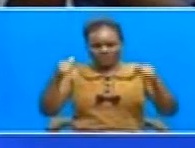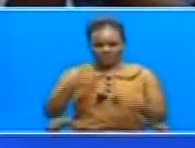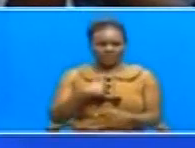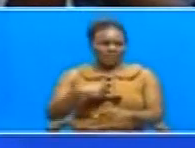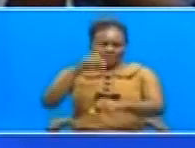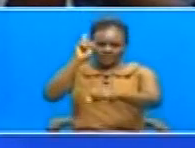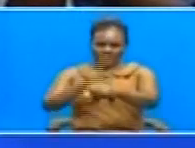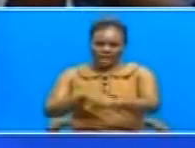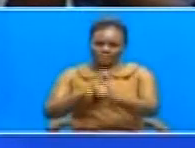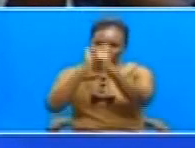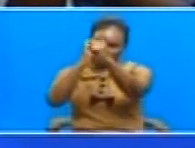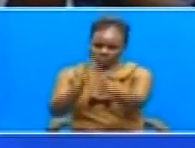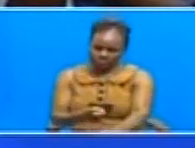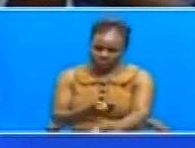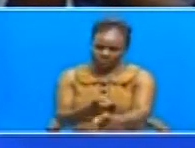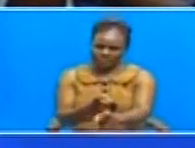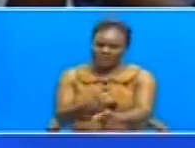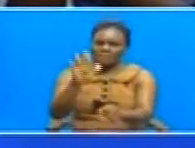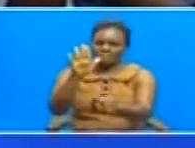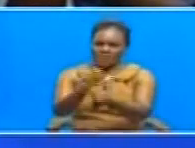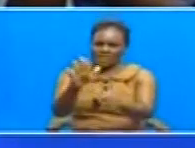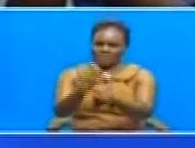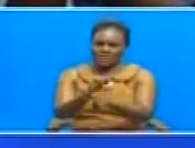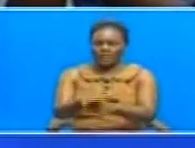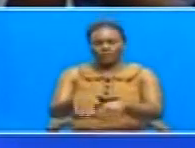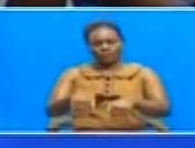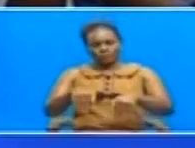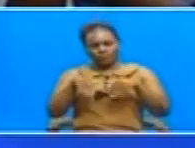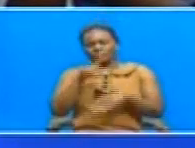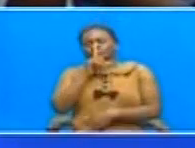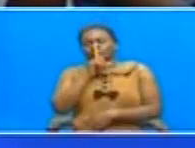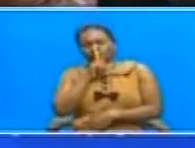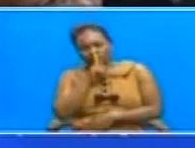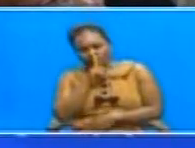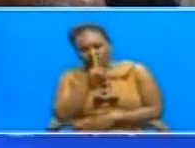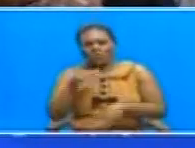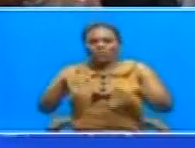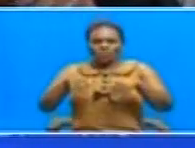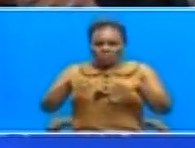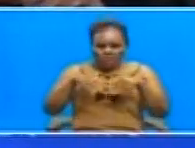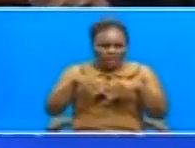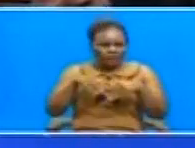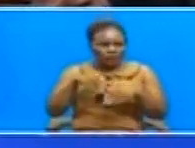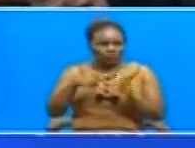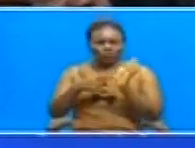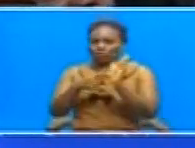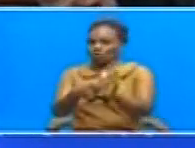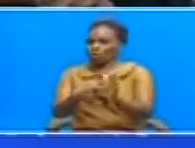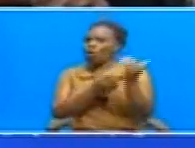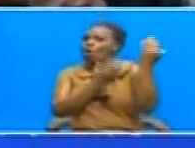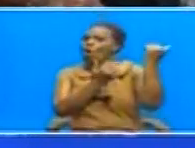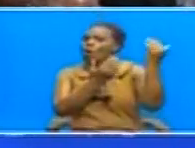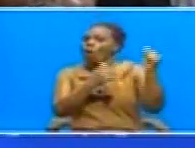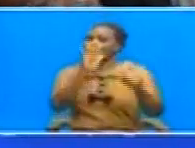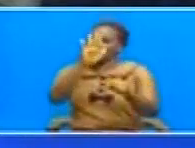wa kuwatuza wanahabari ulipowadia, wengi walibaki kimya, huku kila mmoja akivalia nyuso zilizodhihirisha wana matumaini makubwa ya